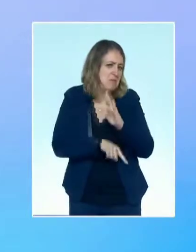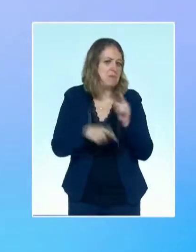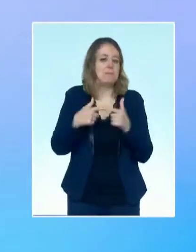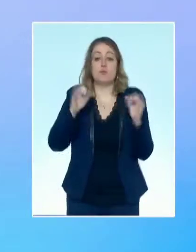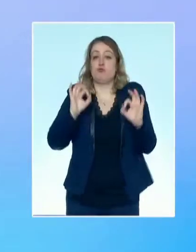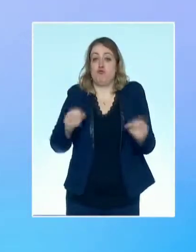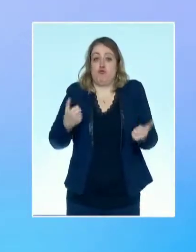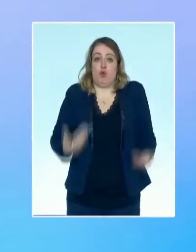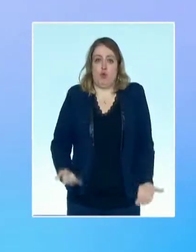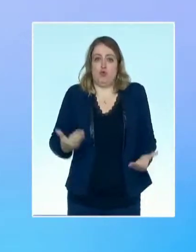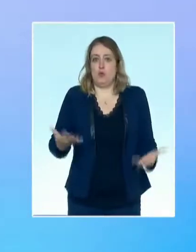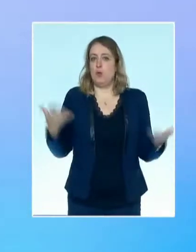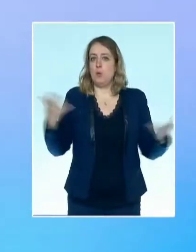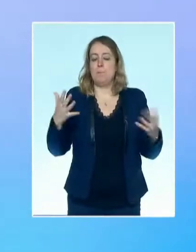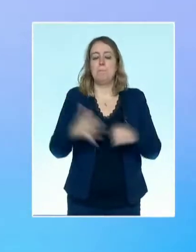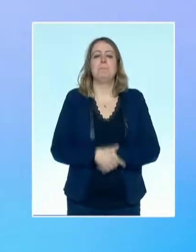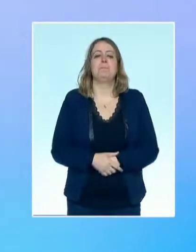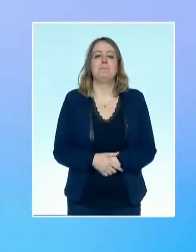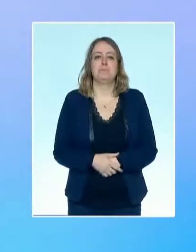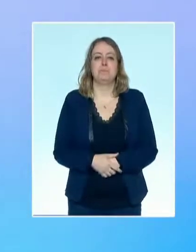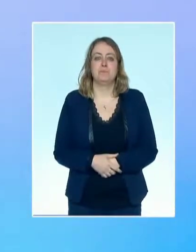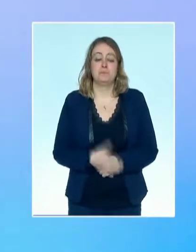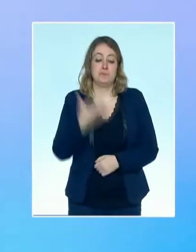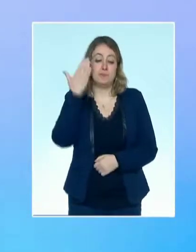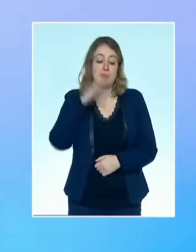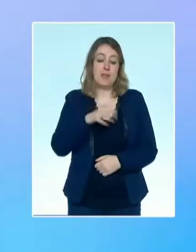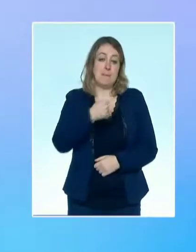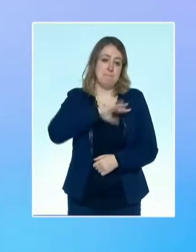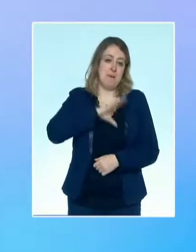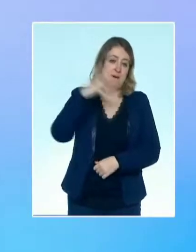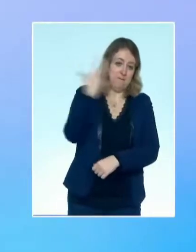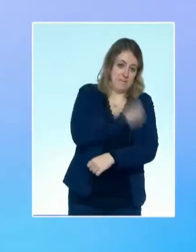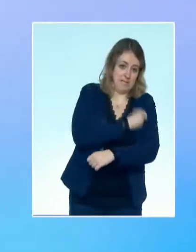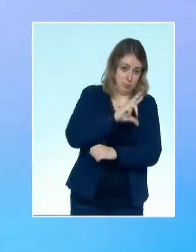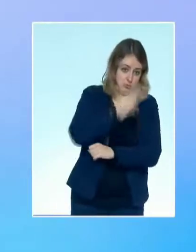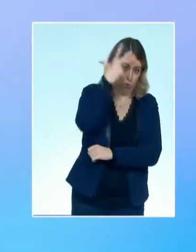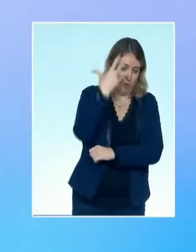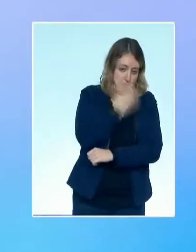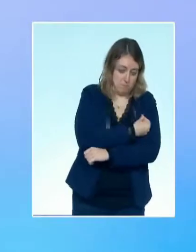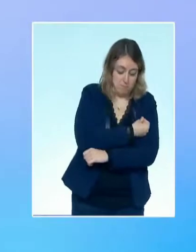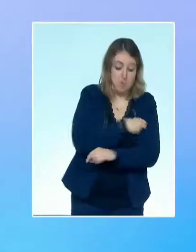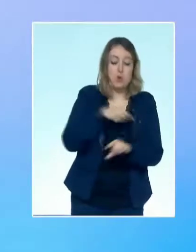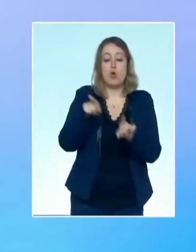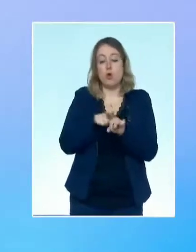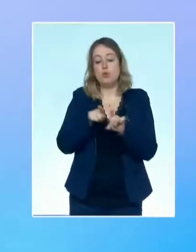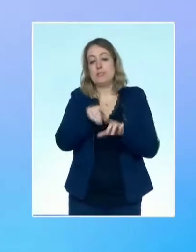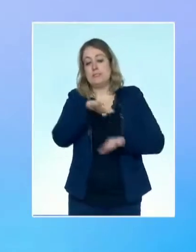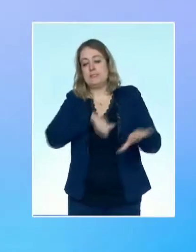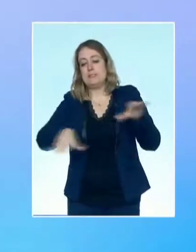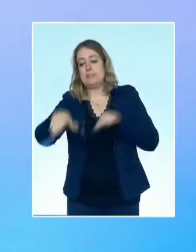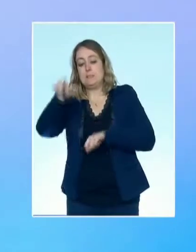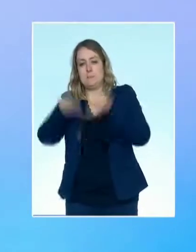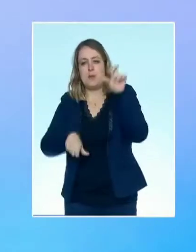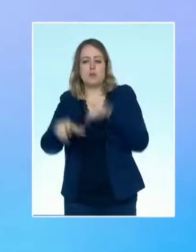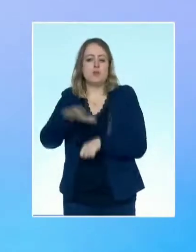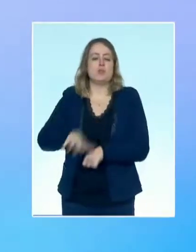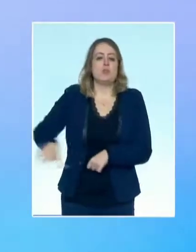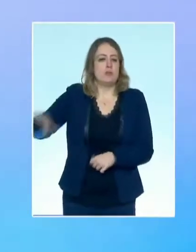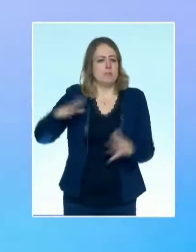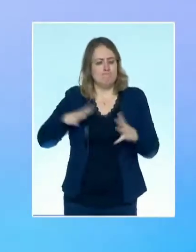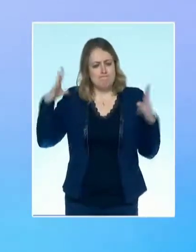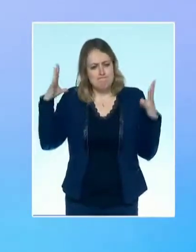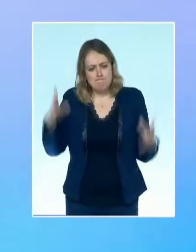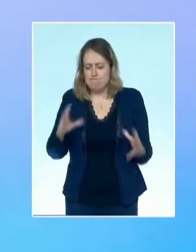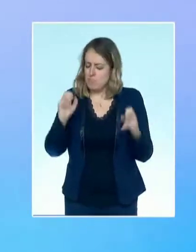dynamique aujourd'hui qui nous laisse à penser que la conjugaison de la vaccination de rappel... Ah, ce soir, il faut vous faire un truc spécial, parce qu'il faut fêter ça. Du ressaisissement, des